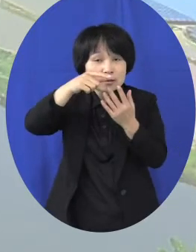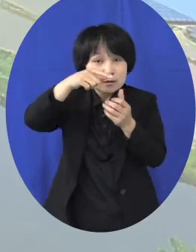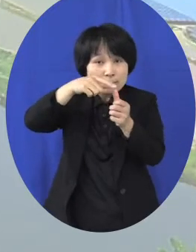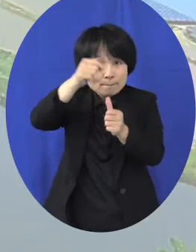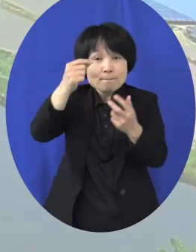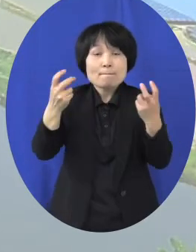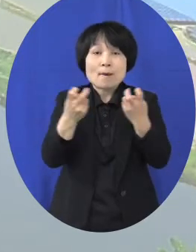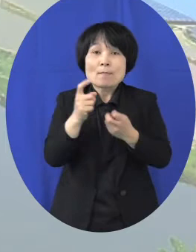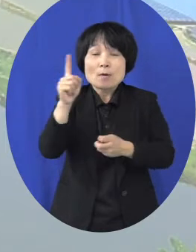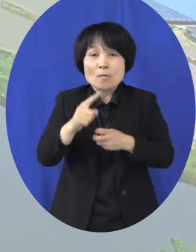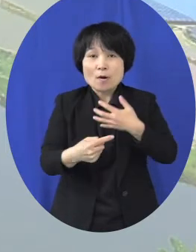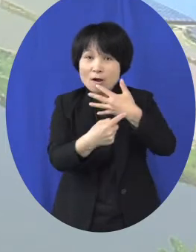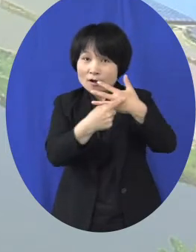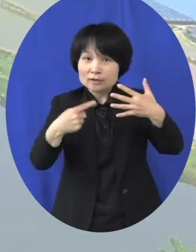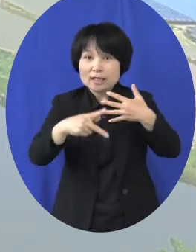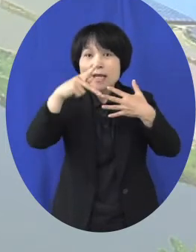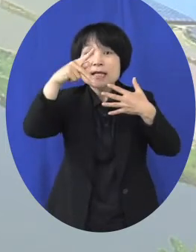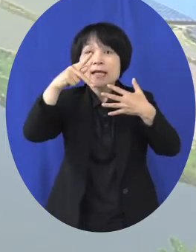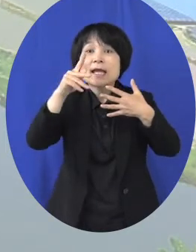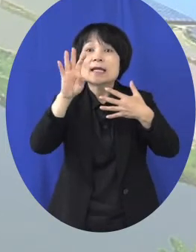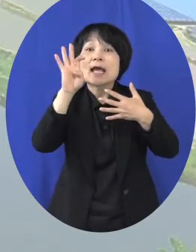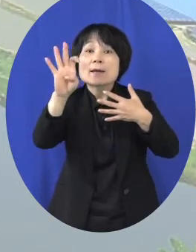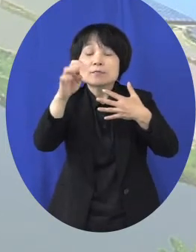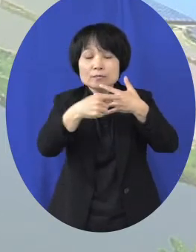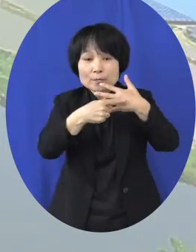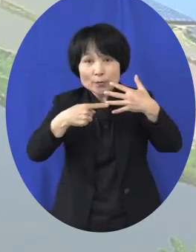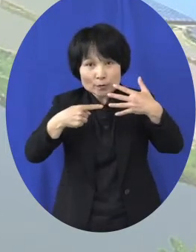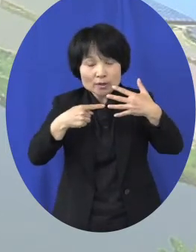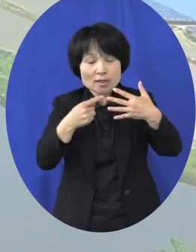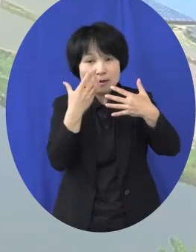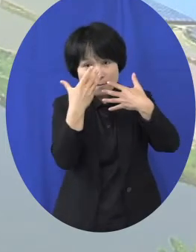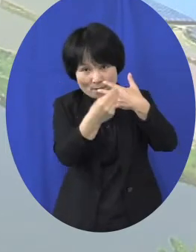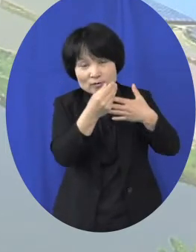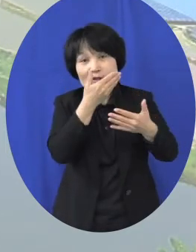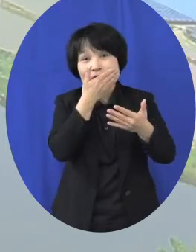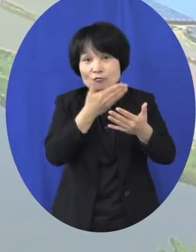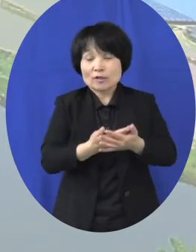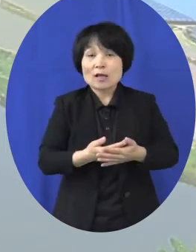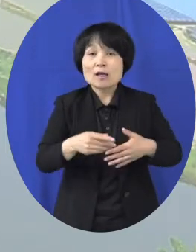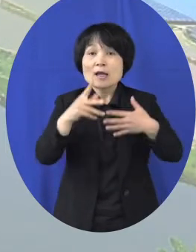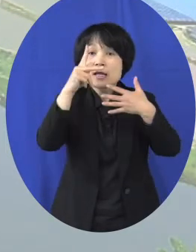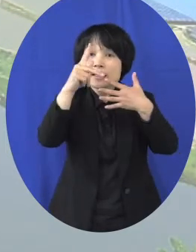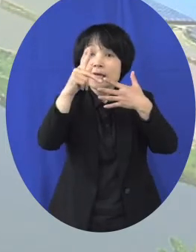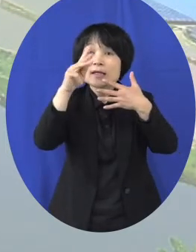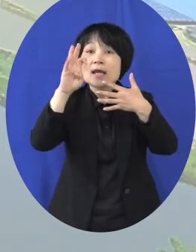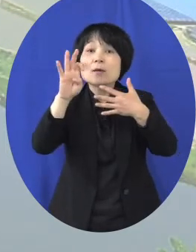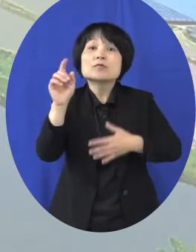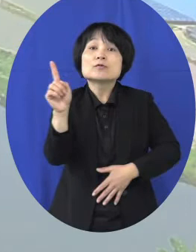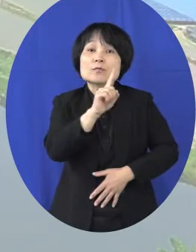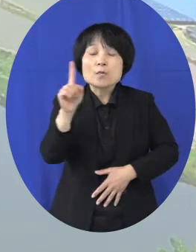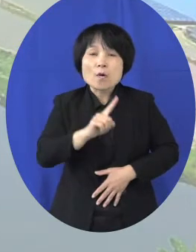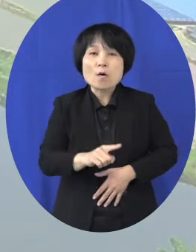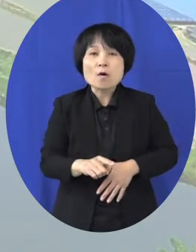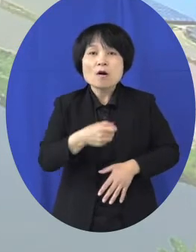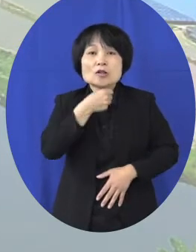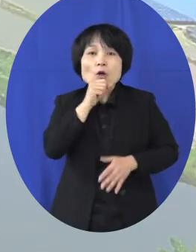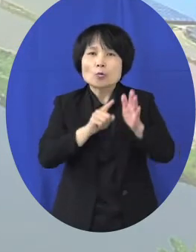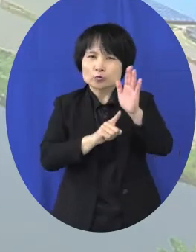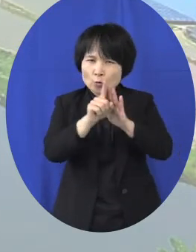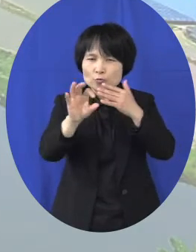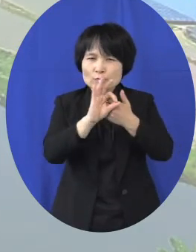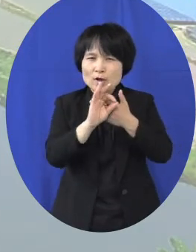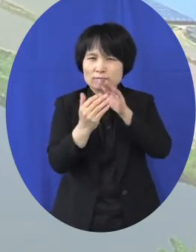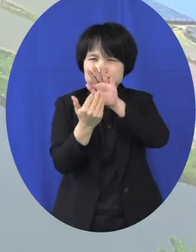식약처 인증 표시를 확인해야 하는데요. KF는 성능을 뜻하는 수치로 숫자가 높을수록 차단 효과가